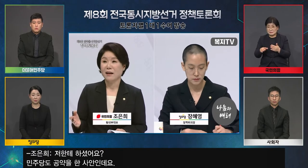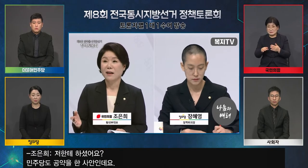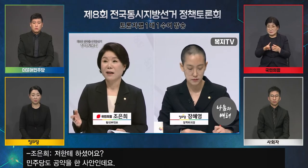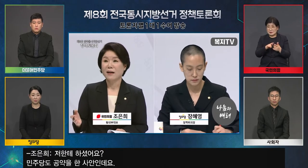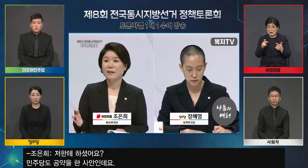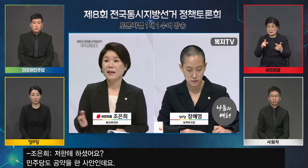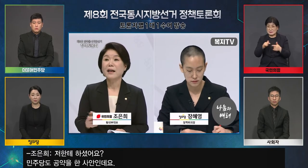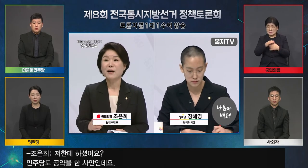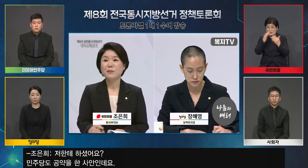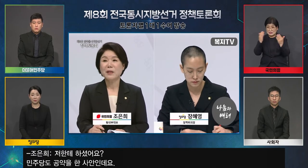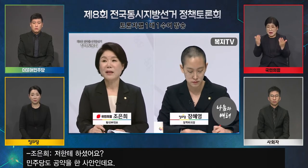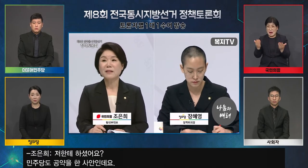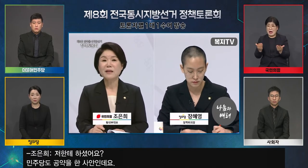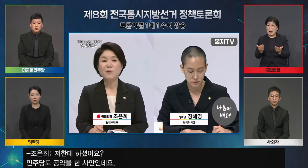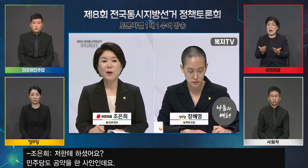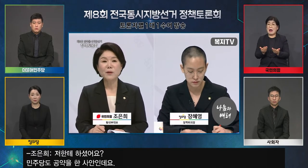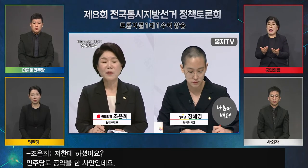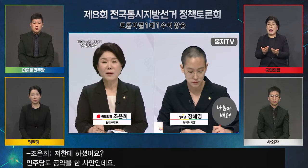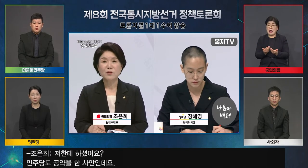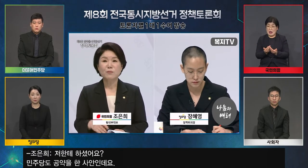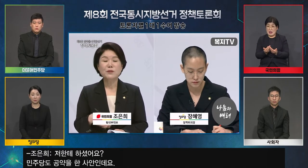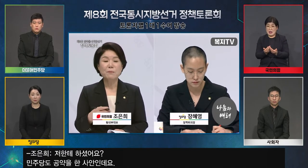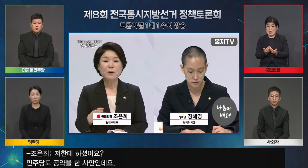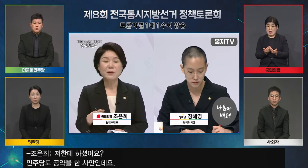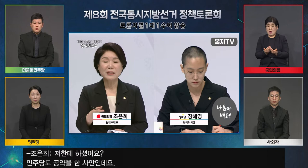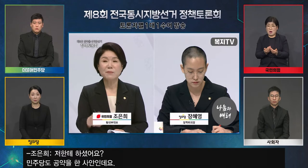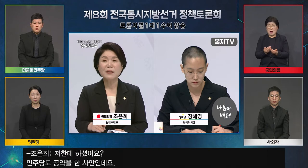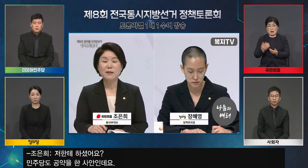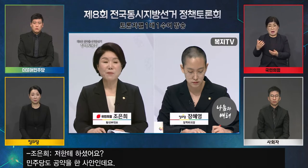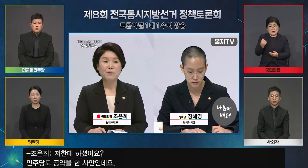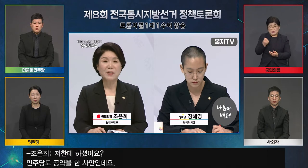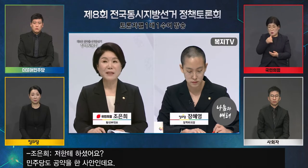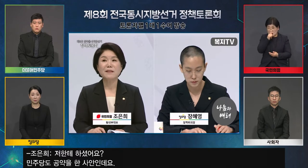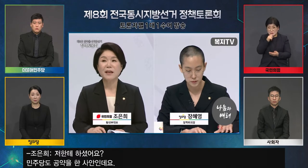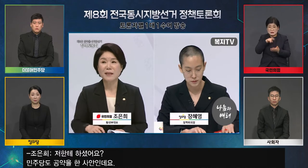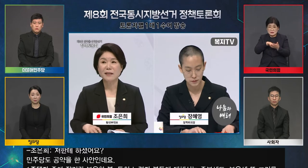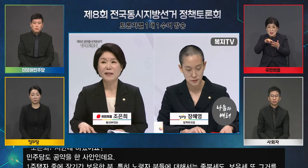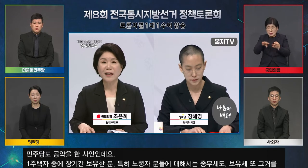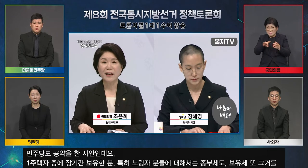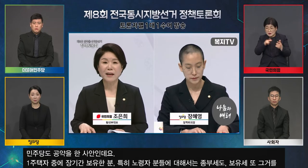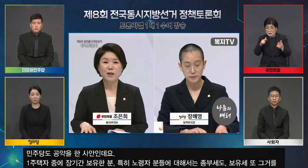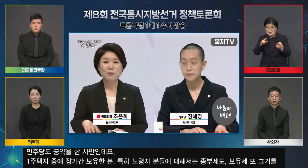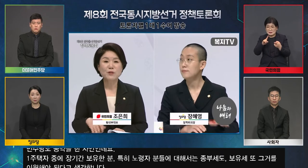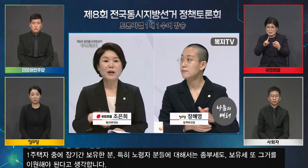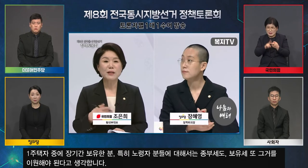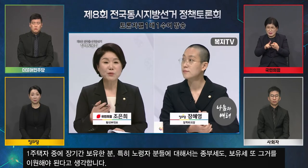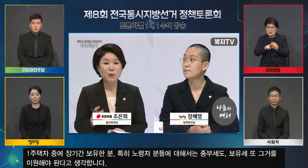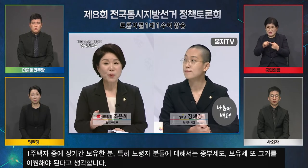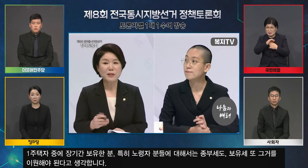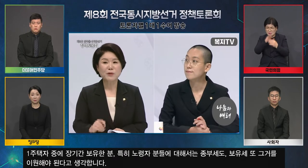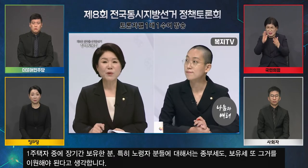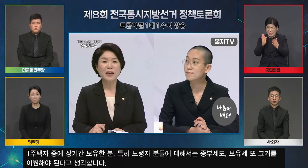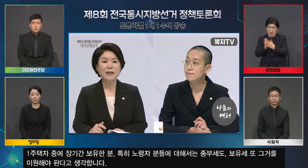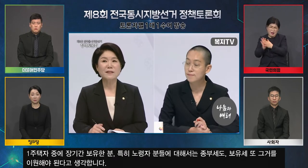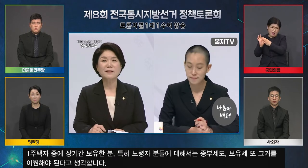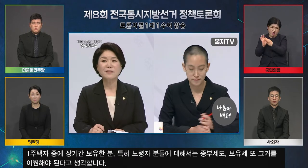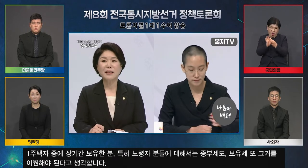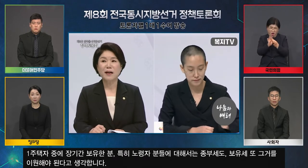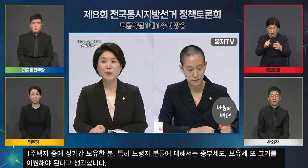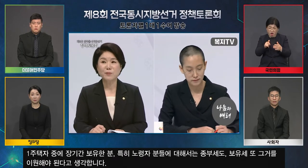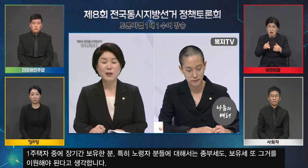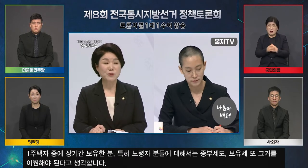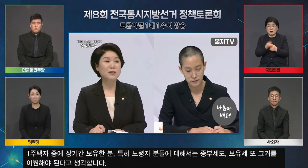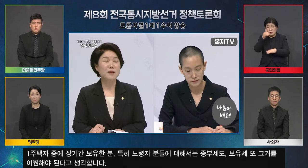된다 생각합니다. 그러려면 종부세법이나 지방세법을 개정해야 되는데 민주당도 공약을